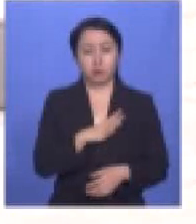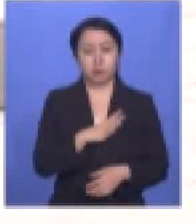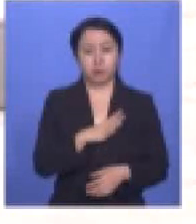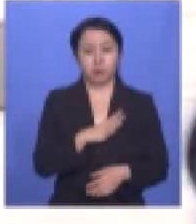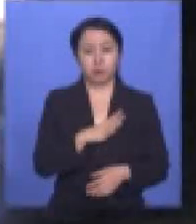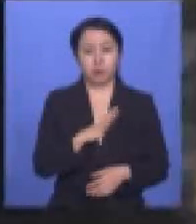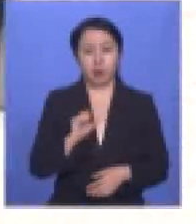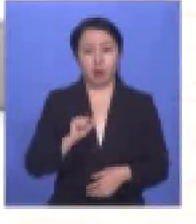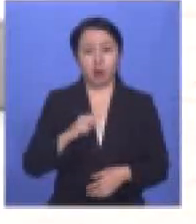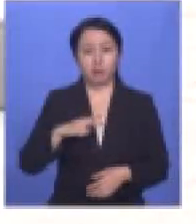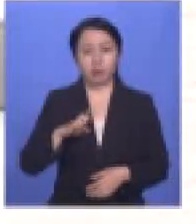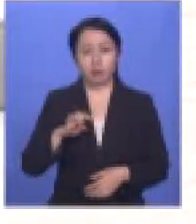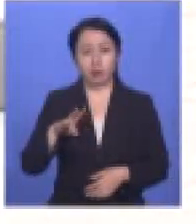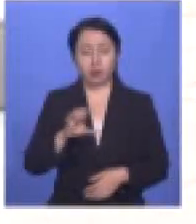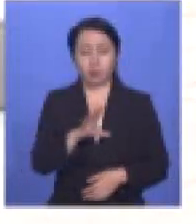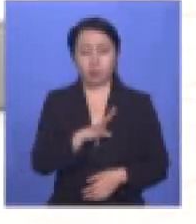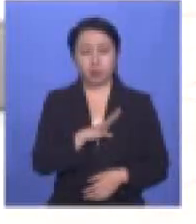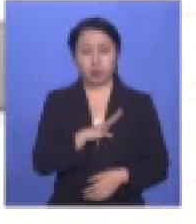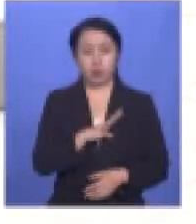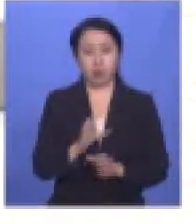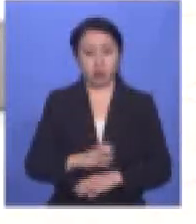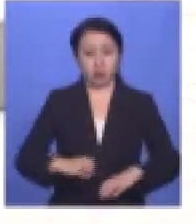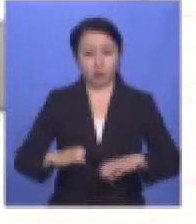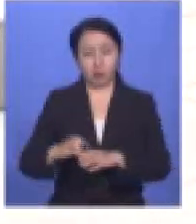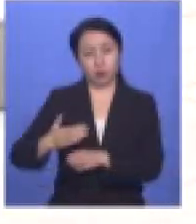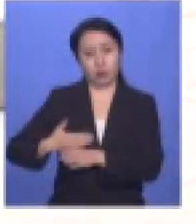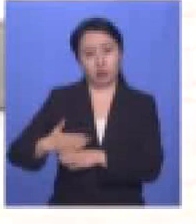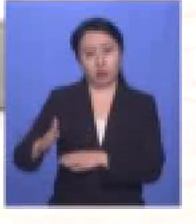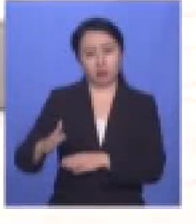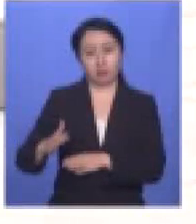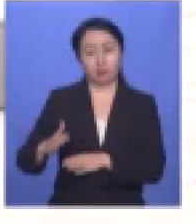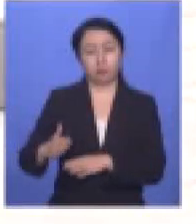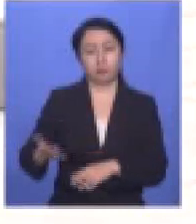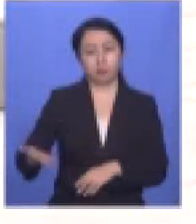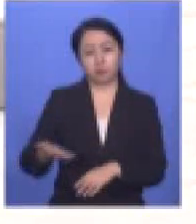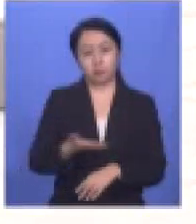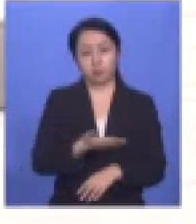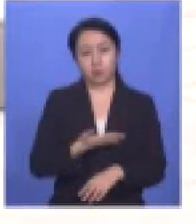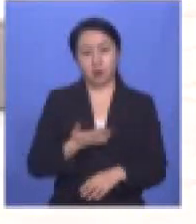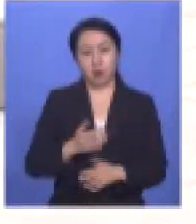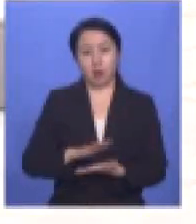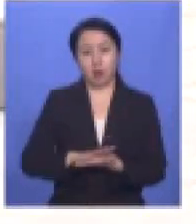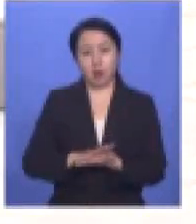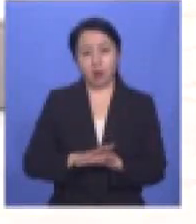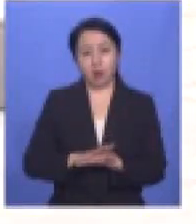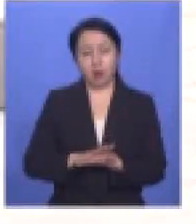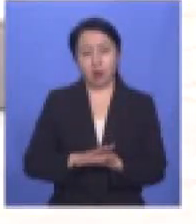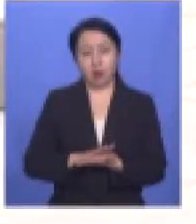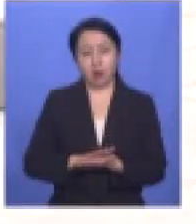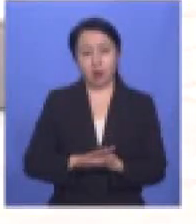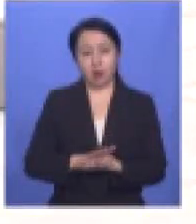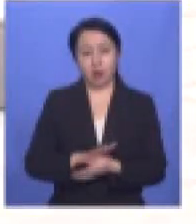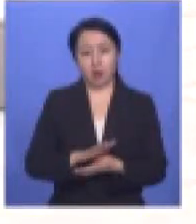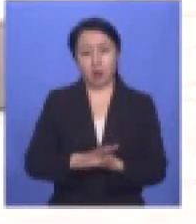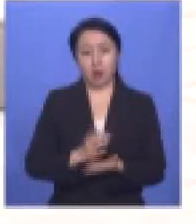в автобате, был у нас батальон отдельный. Мы обслуживали